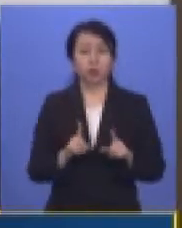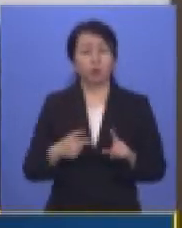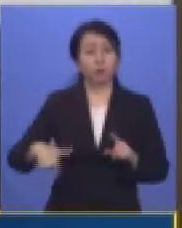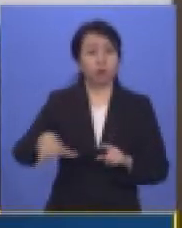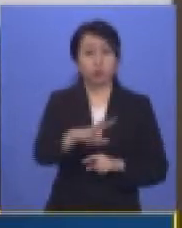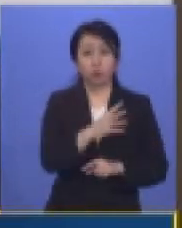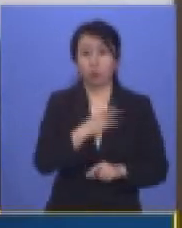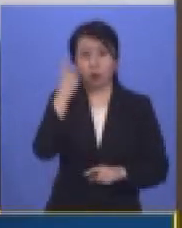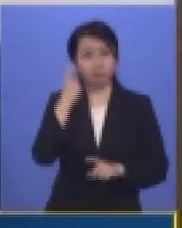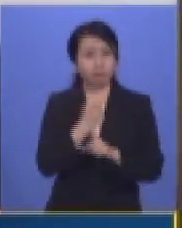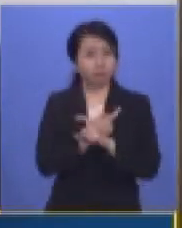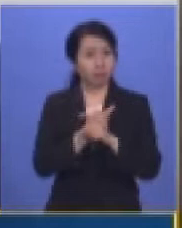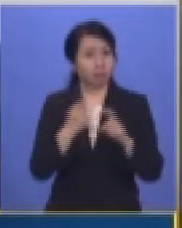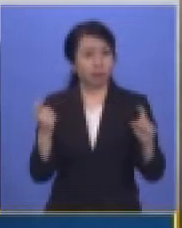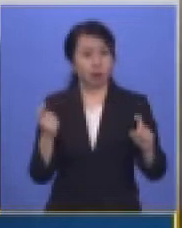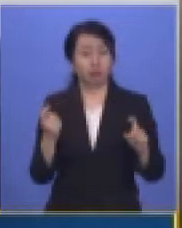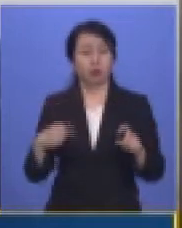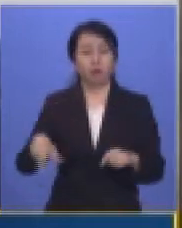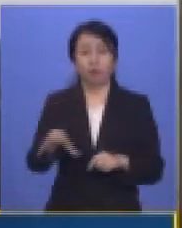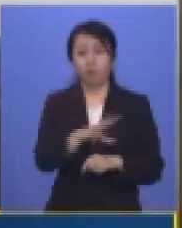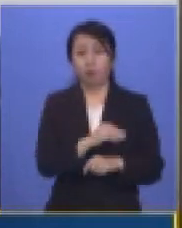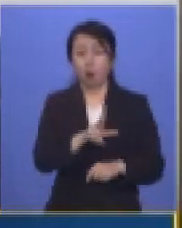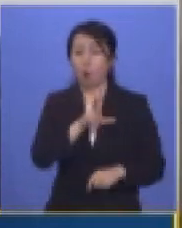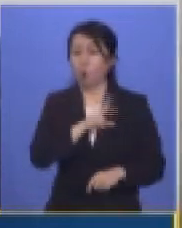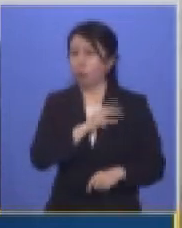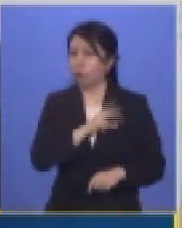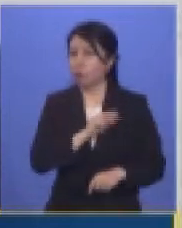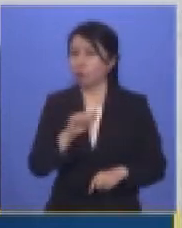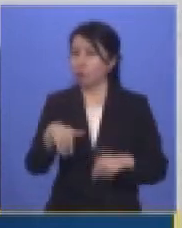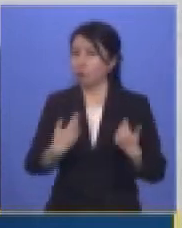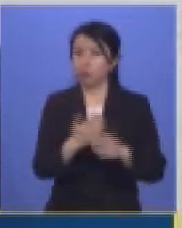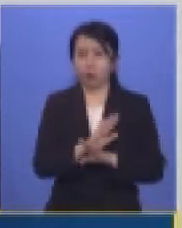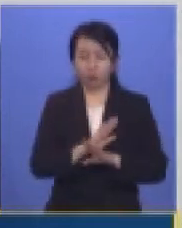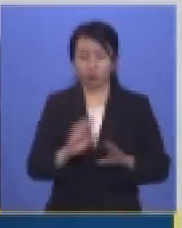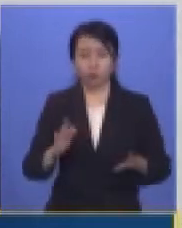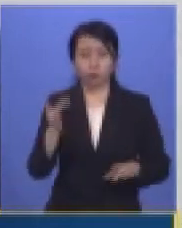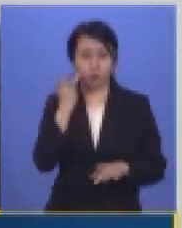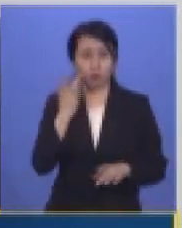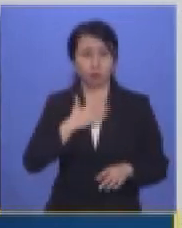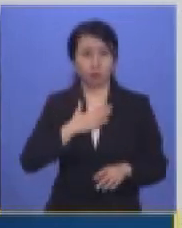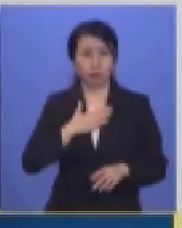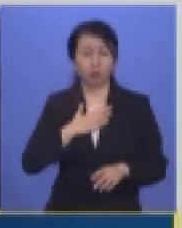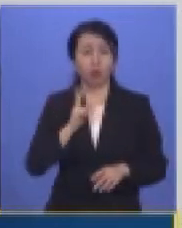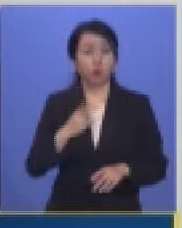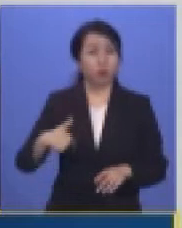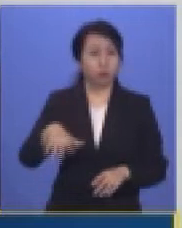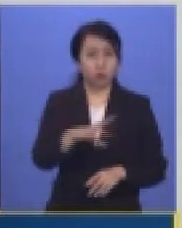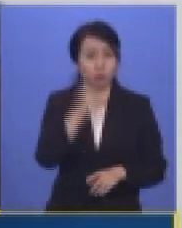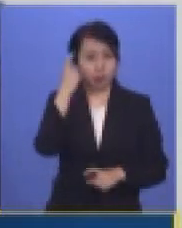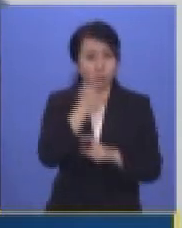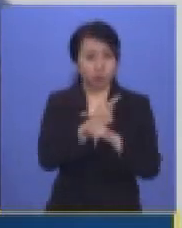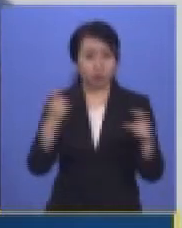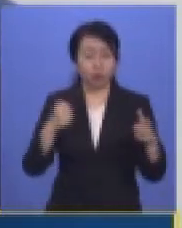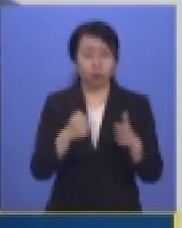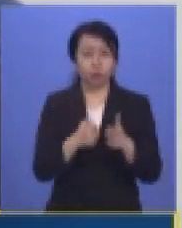мои данные. Думаю, не может же быть, удостоверение никому не даю, всегда с собой его. А тут полностью мои данные, вплоть до того,